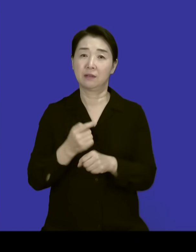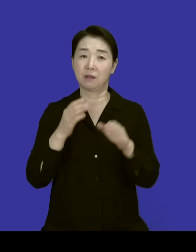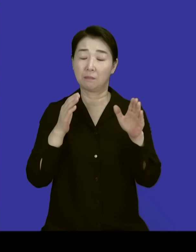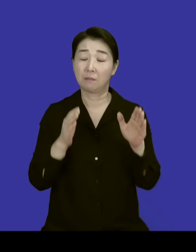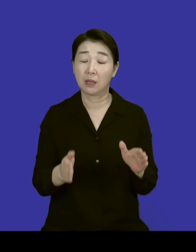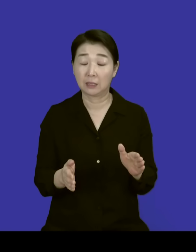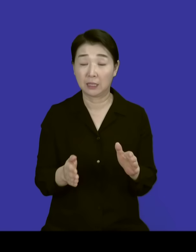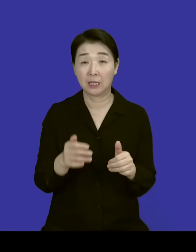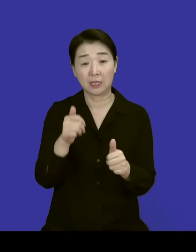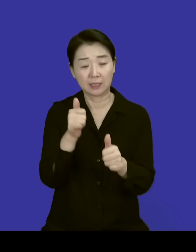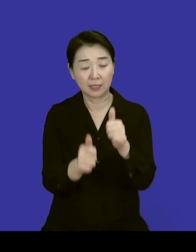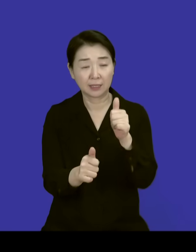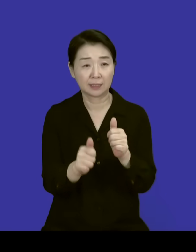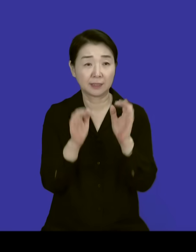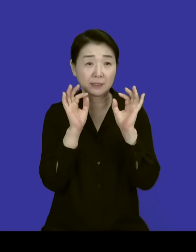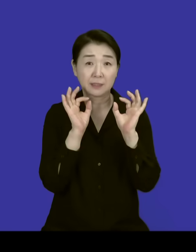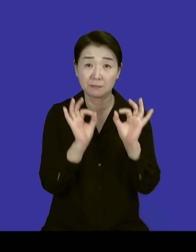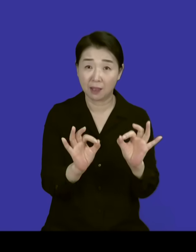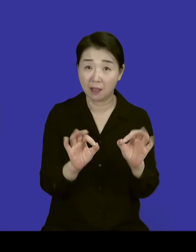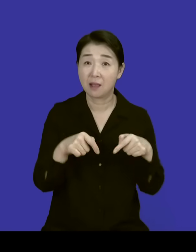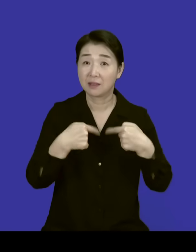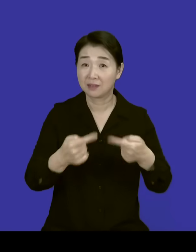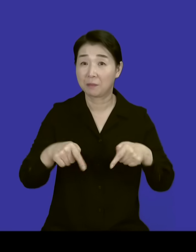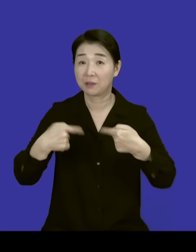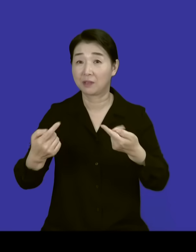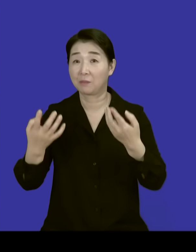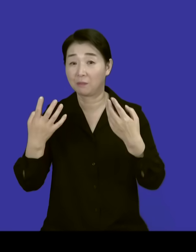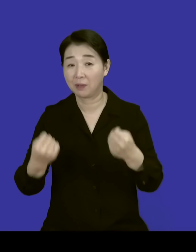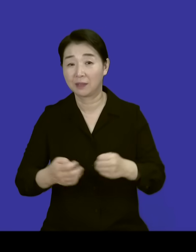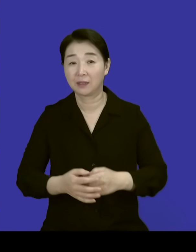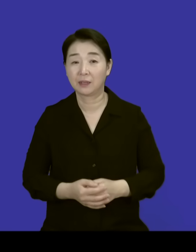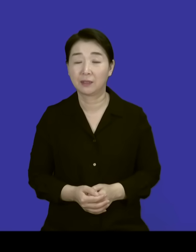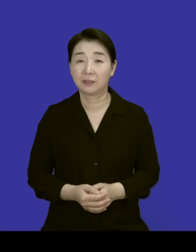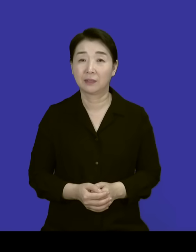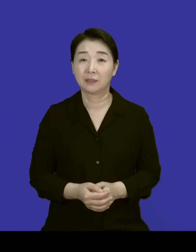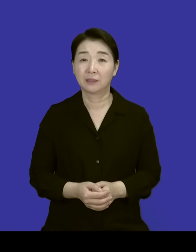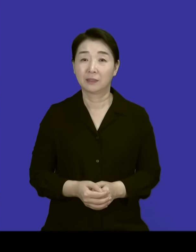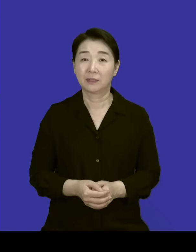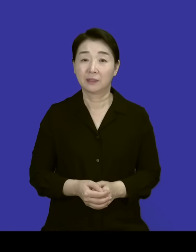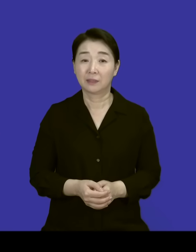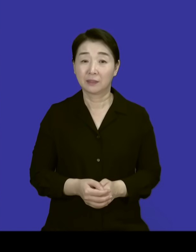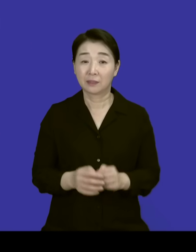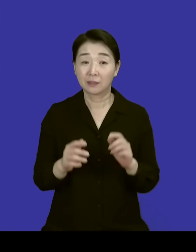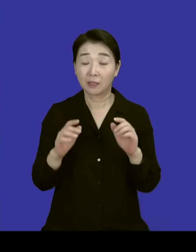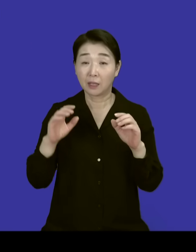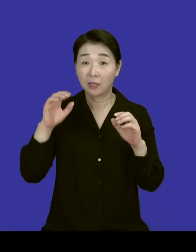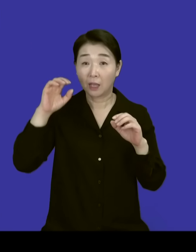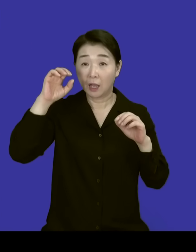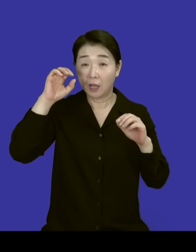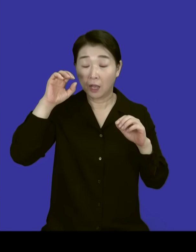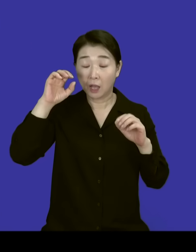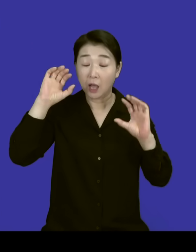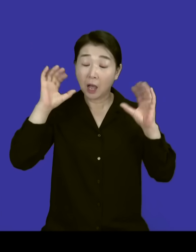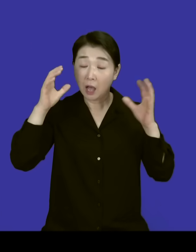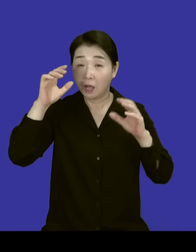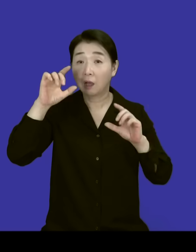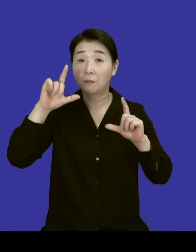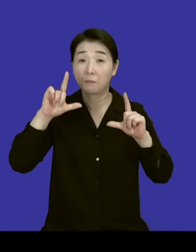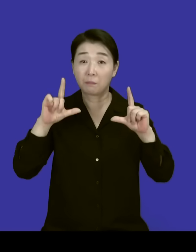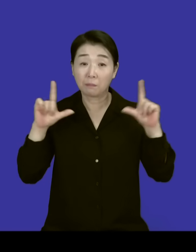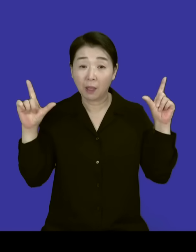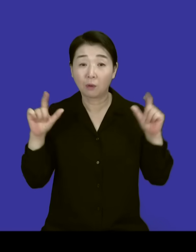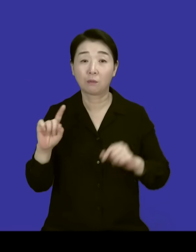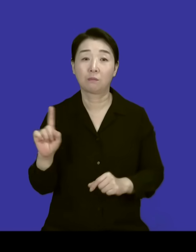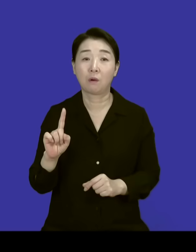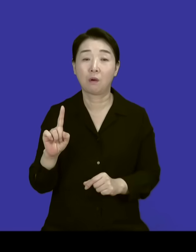많이 봤는데 거기서 이제 아역 배우로 영화의 주인공으로 많이 됐죠. 됐어요? 조연, 캐스팅 주연. 됐어요? 그렇죠. 그래서 어린 영화는